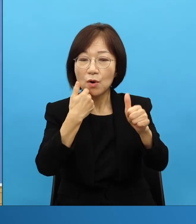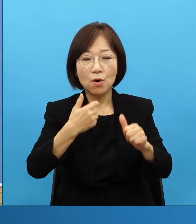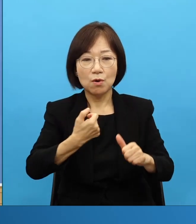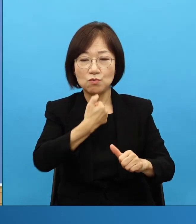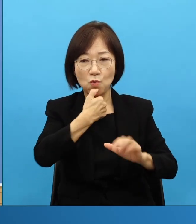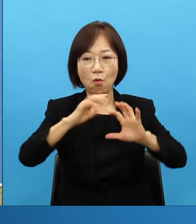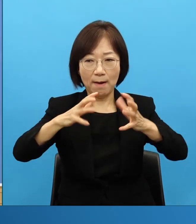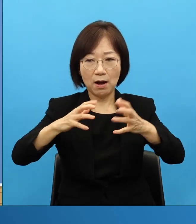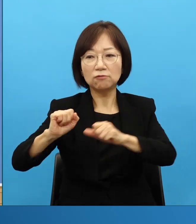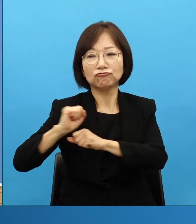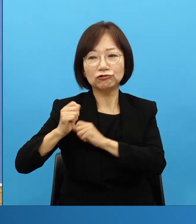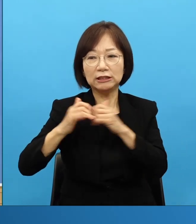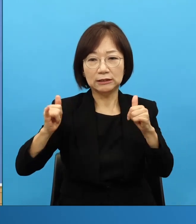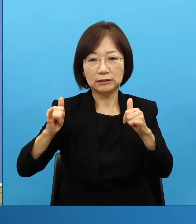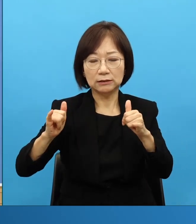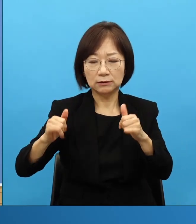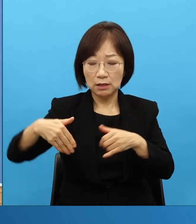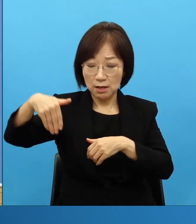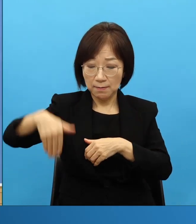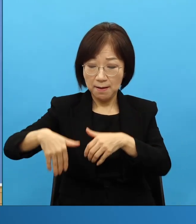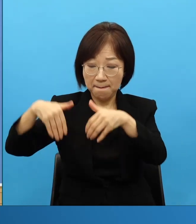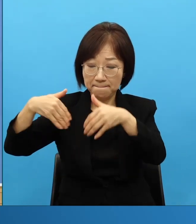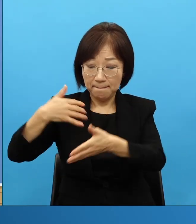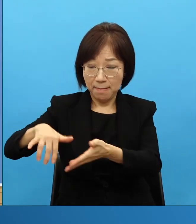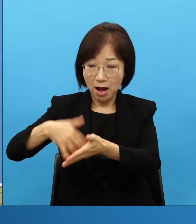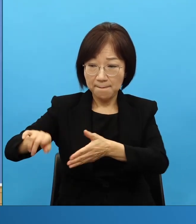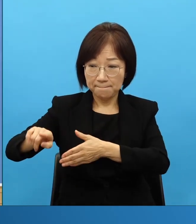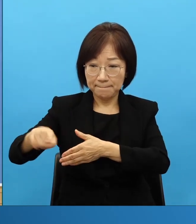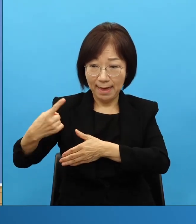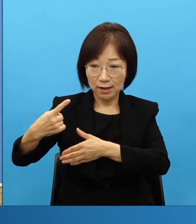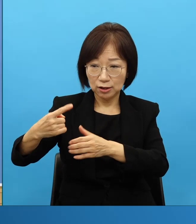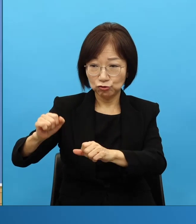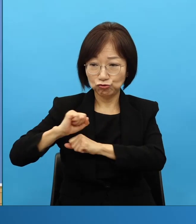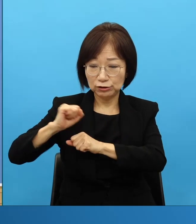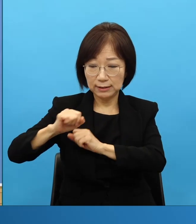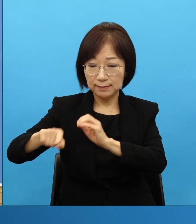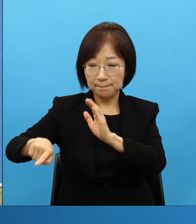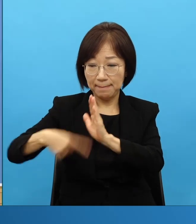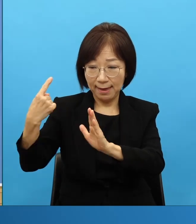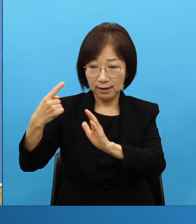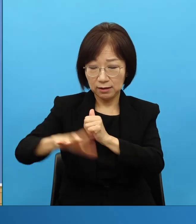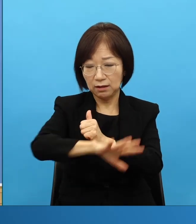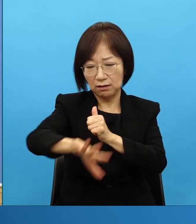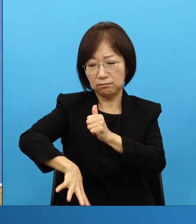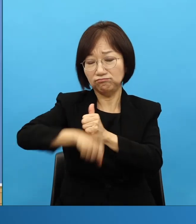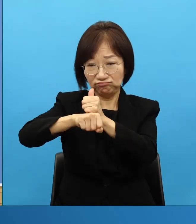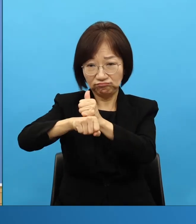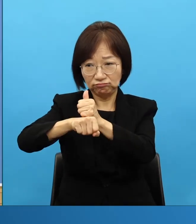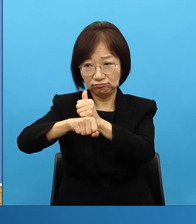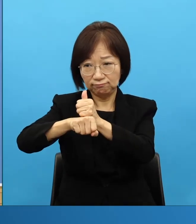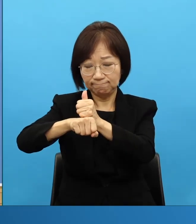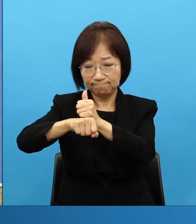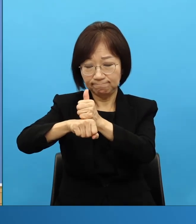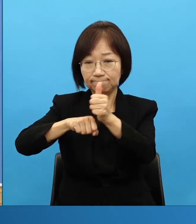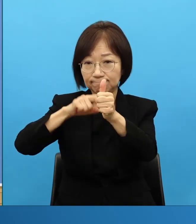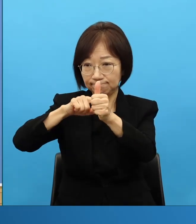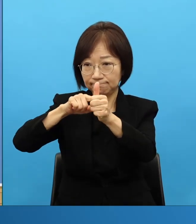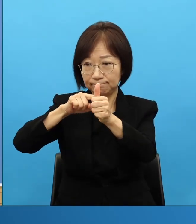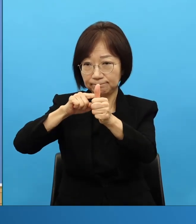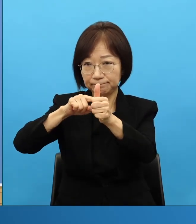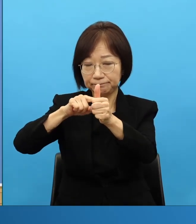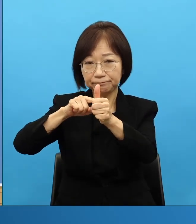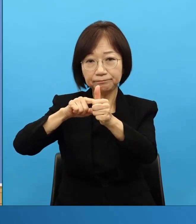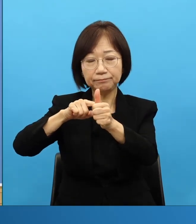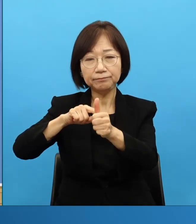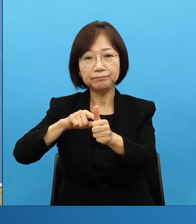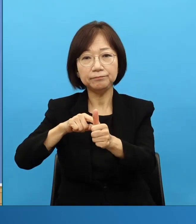one of the greatest officials of Rome. 백부장은 100명 데리고 있는 대장인데 뭐 소대장, 중대장 정도밖에 안 되는